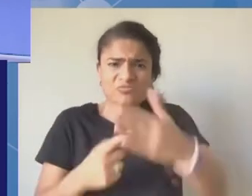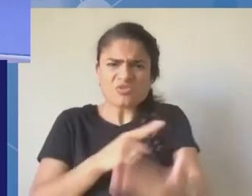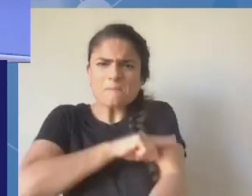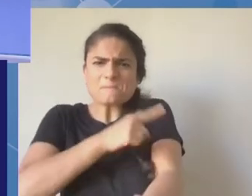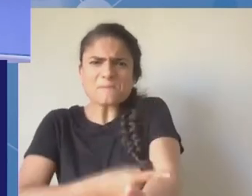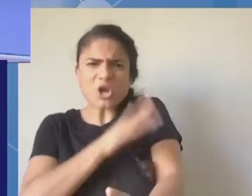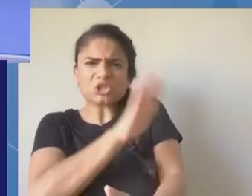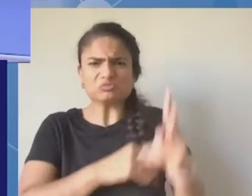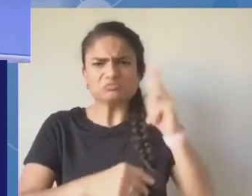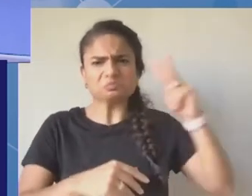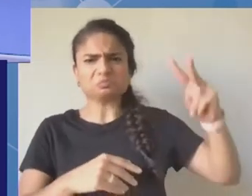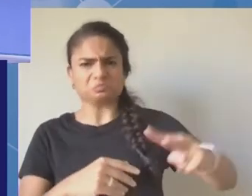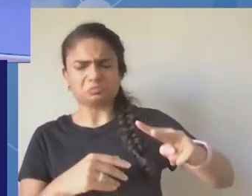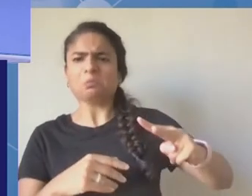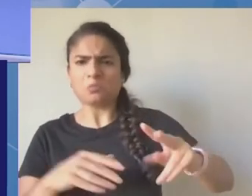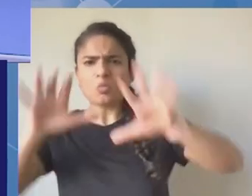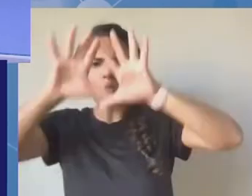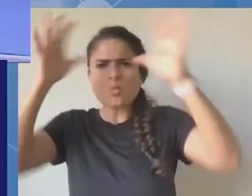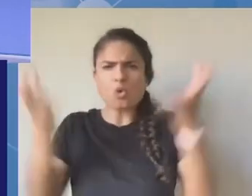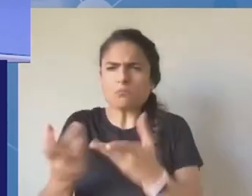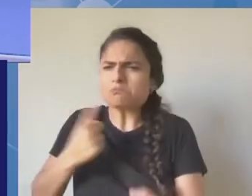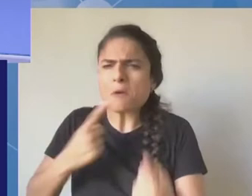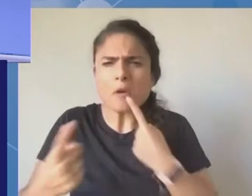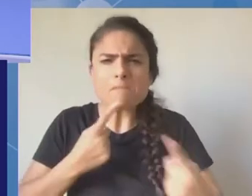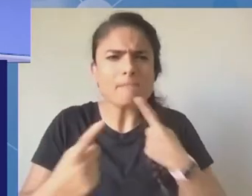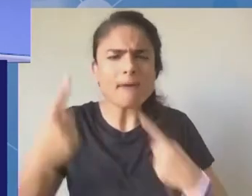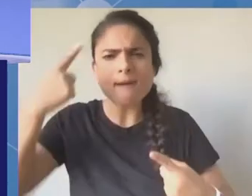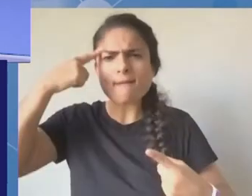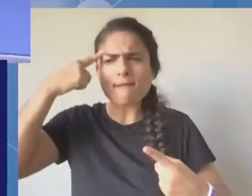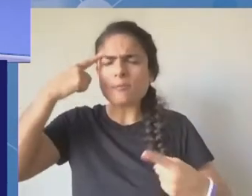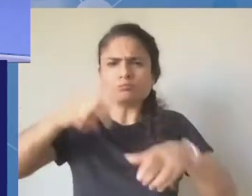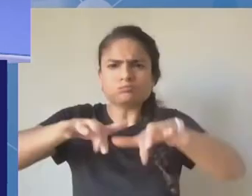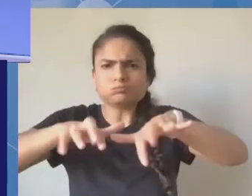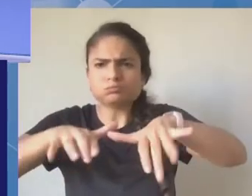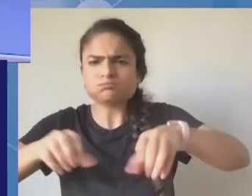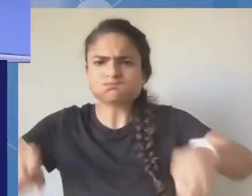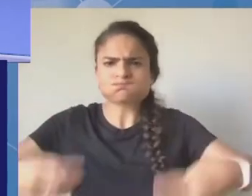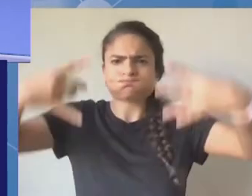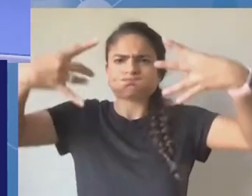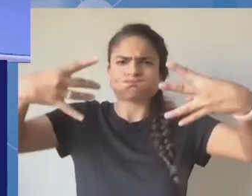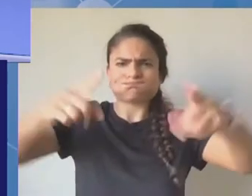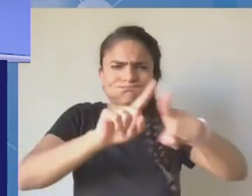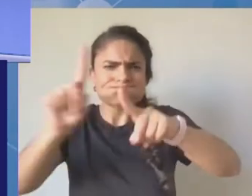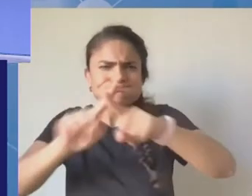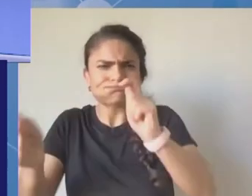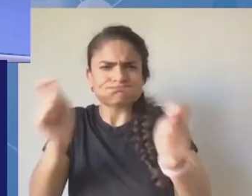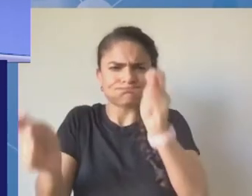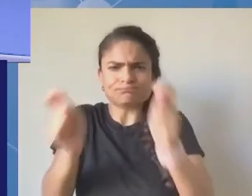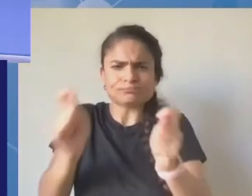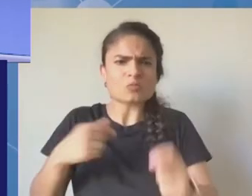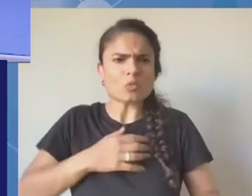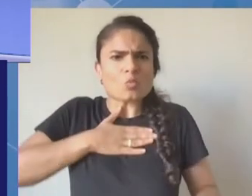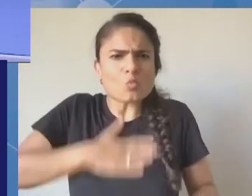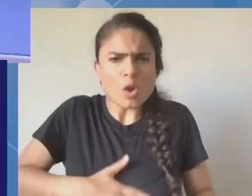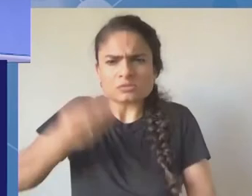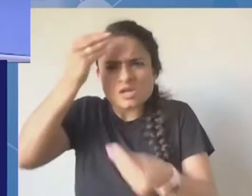织方，我们有这种可能性可以互相见面。我还想再强调的是，在这一次的峰